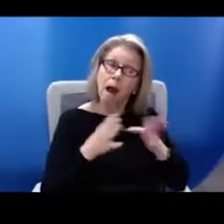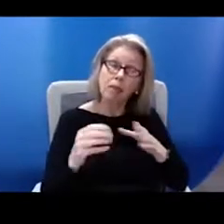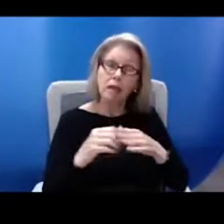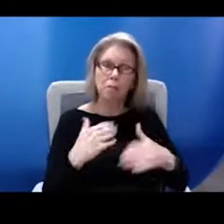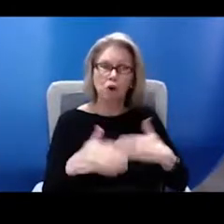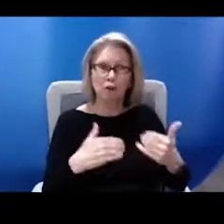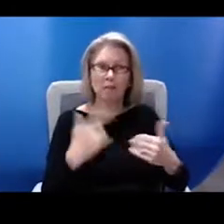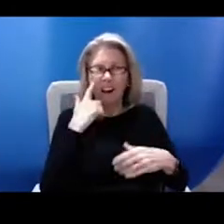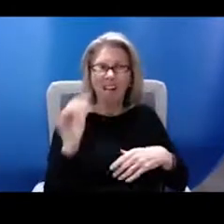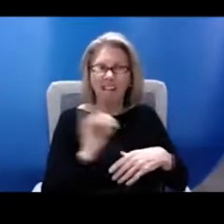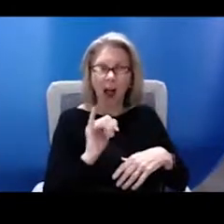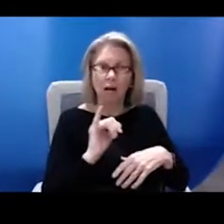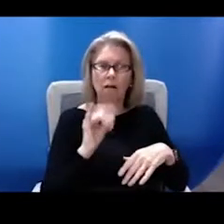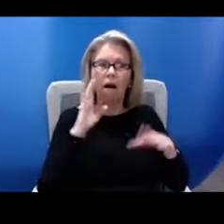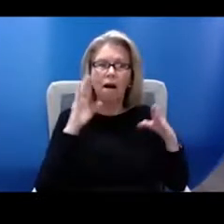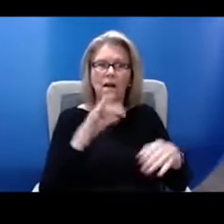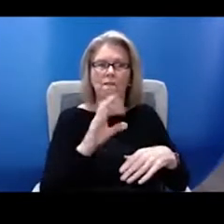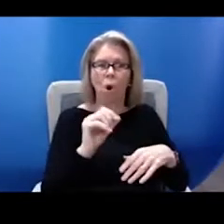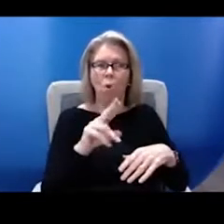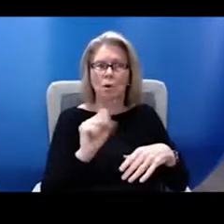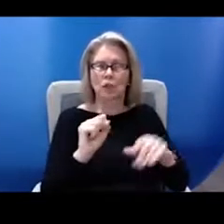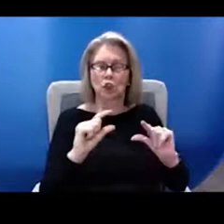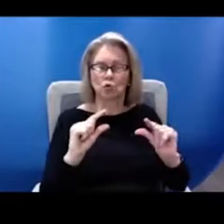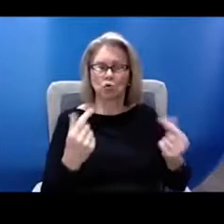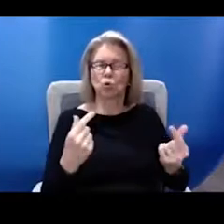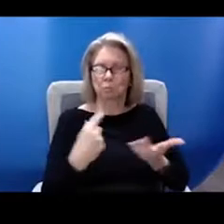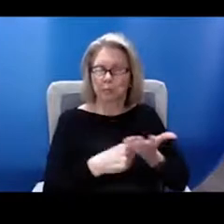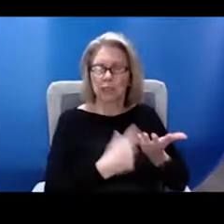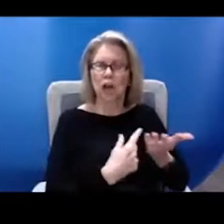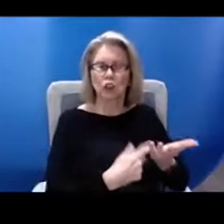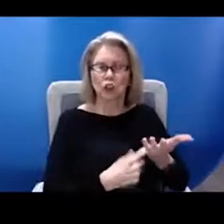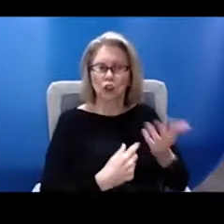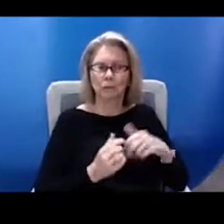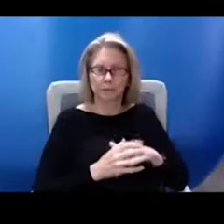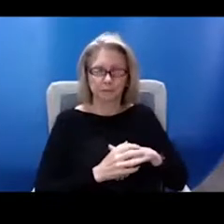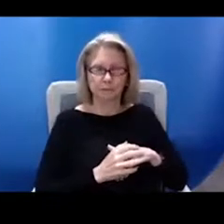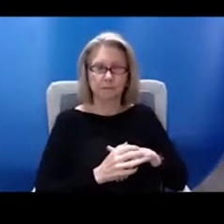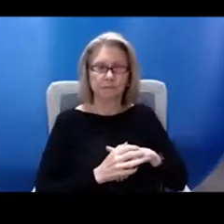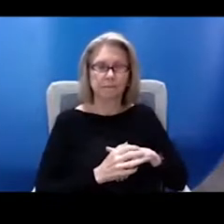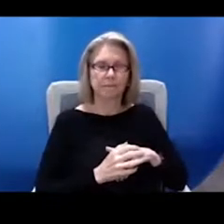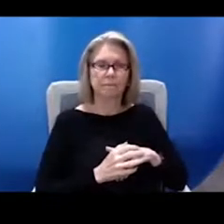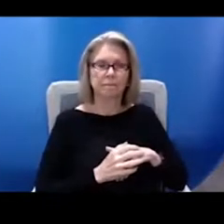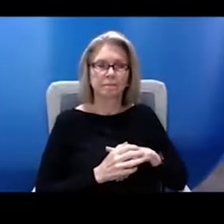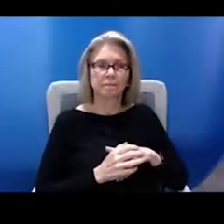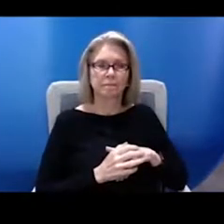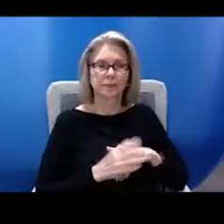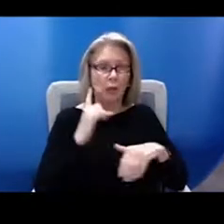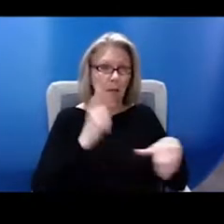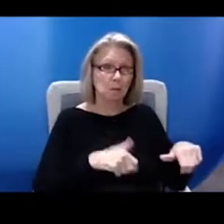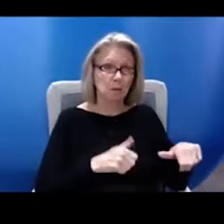proses tersebut kami melakukan banyak metode artistik seperti misalnya melakukan focus group